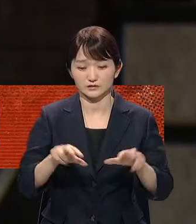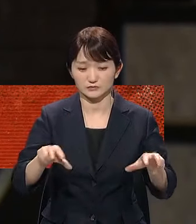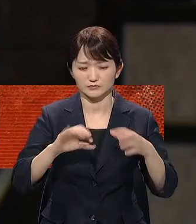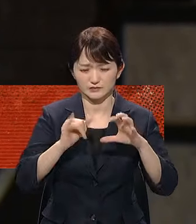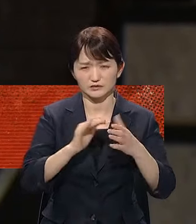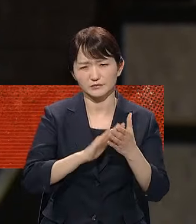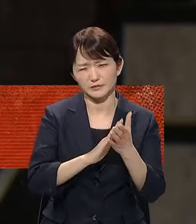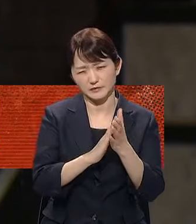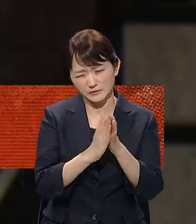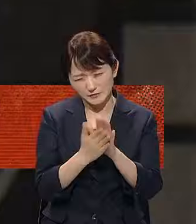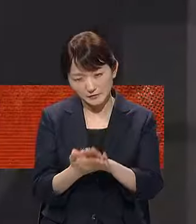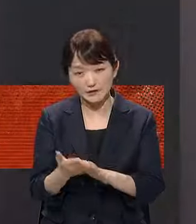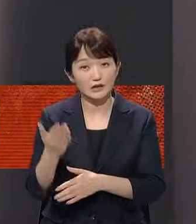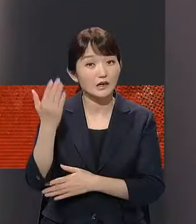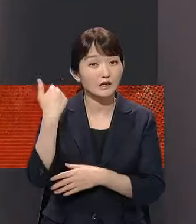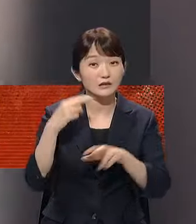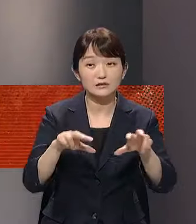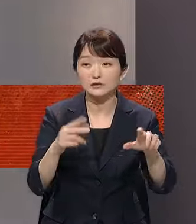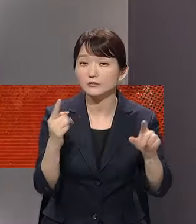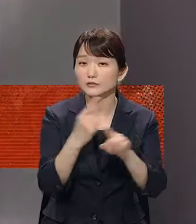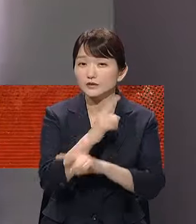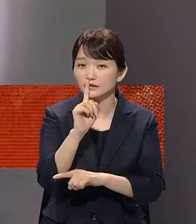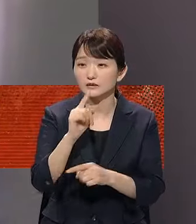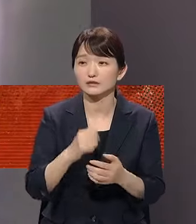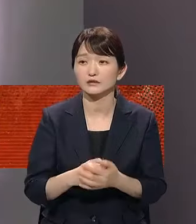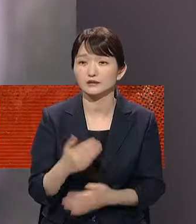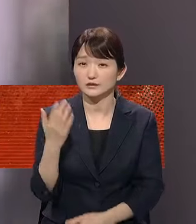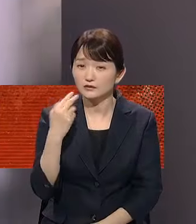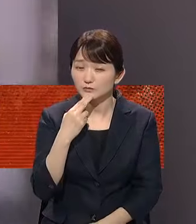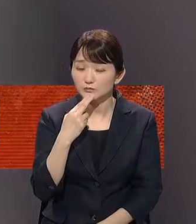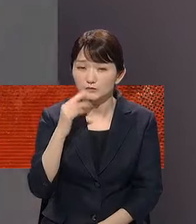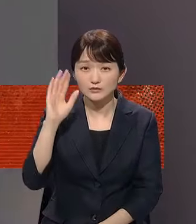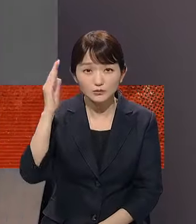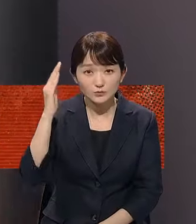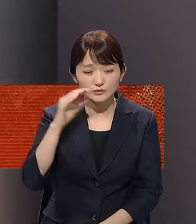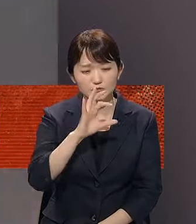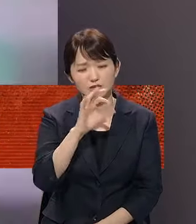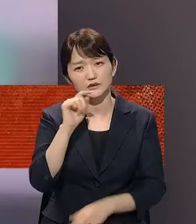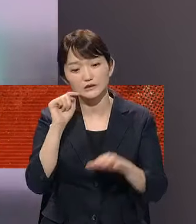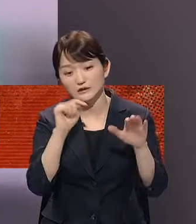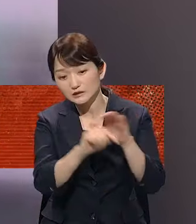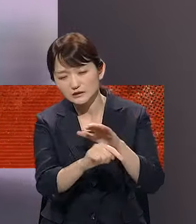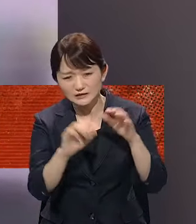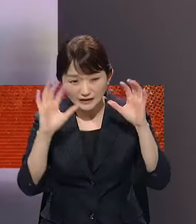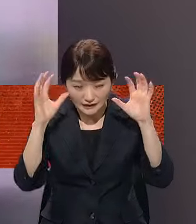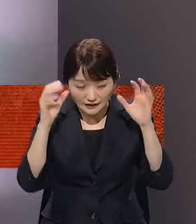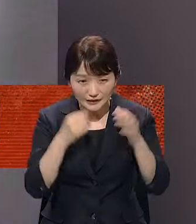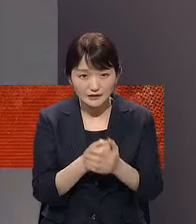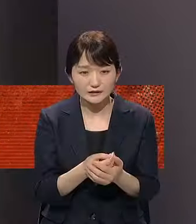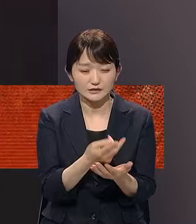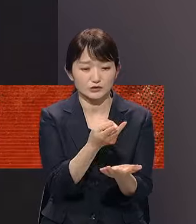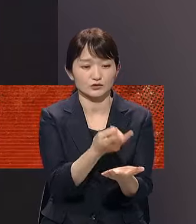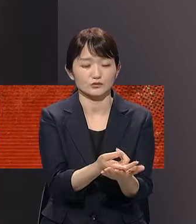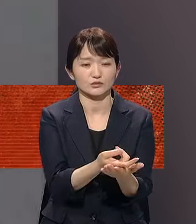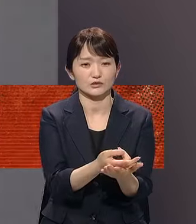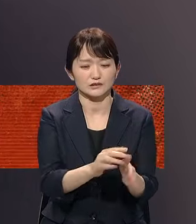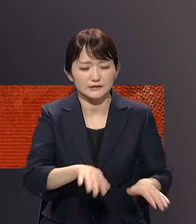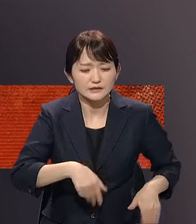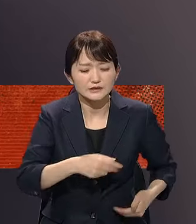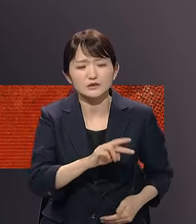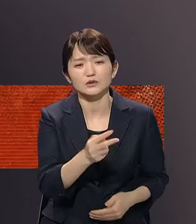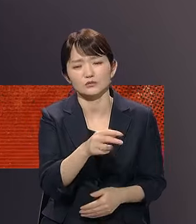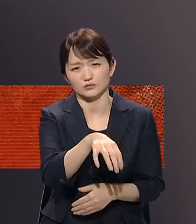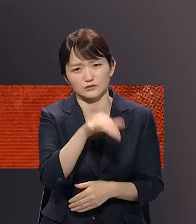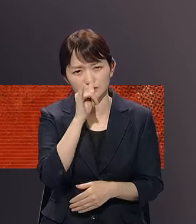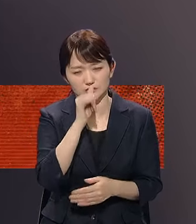있거든요 그럼 이전하고 달라진게 뭐냐 이전에는 없었는데 요즘에는 화장실 가면 아이 기적이 갈아주는 공간이 있잖아요 그 그